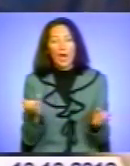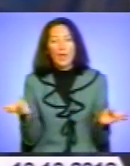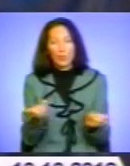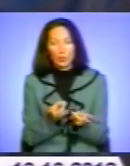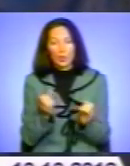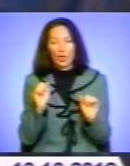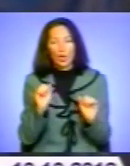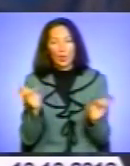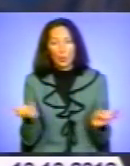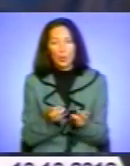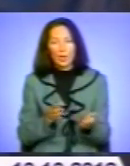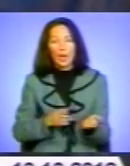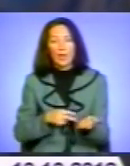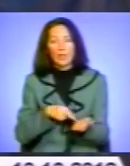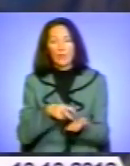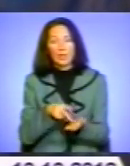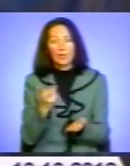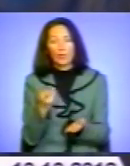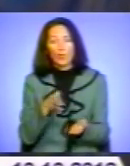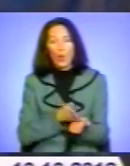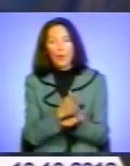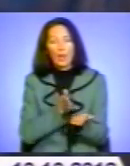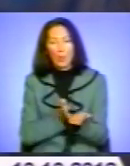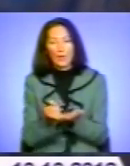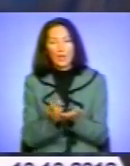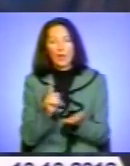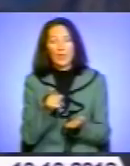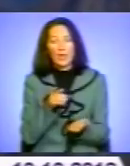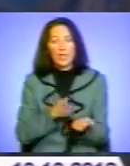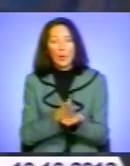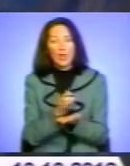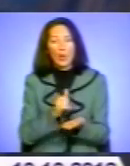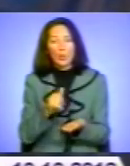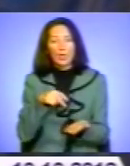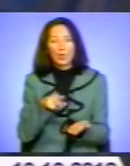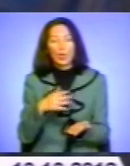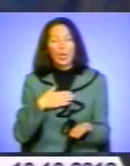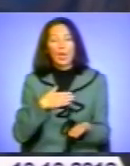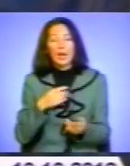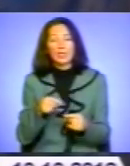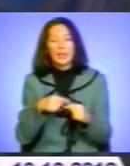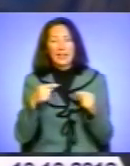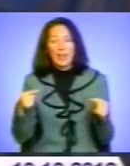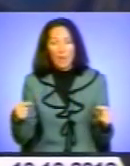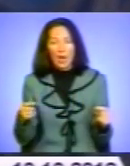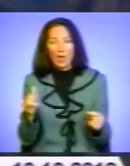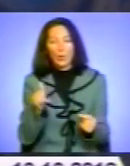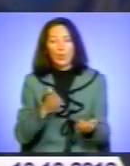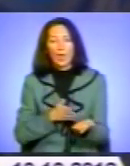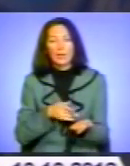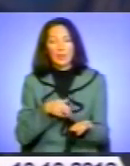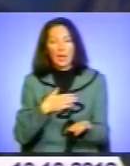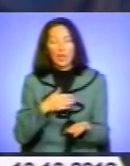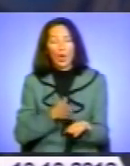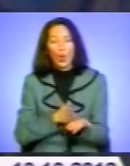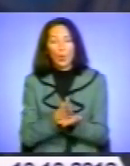в двух направлениях. Можна двигатися в тих направленнях, куди йдуть наші товари, куди йдуть наші услуги. Перед нами